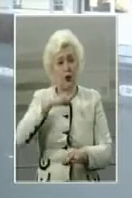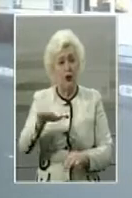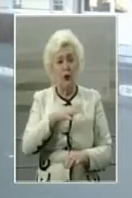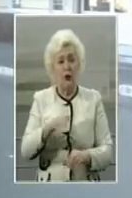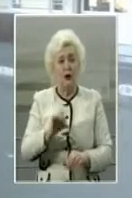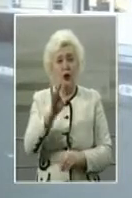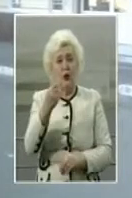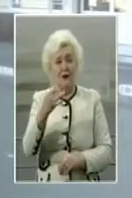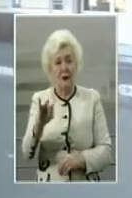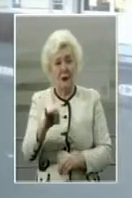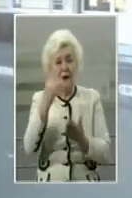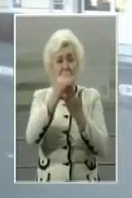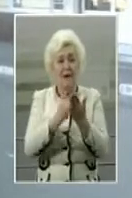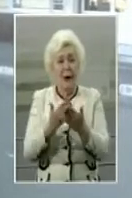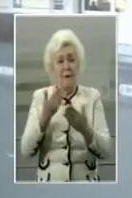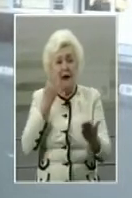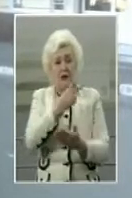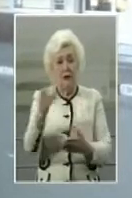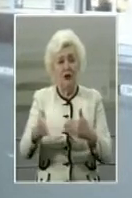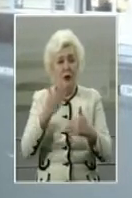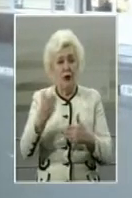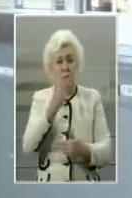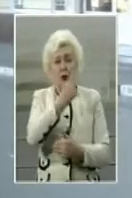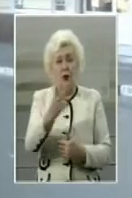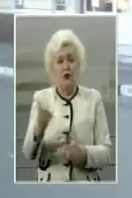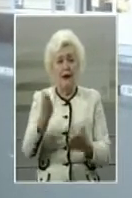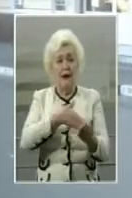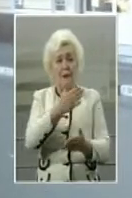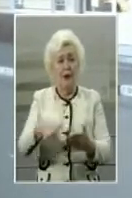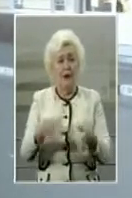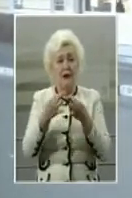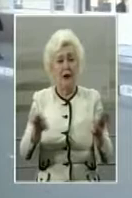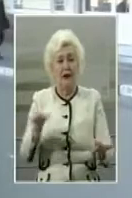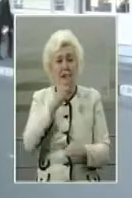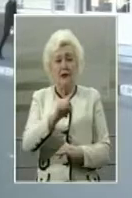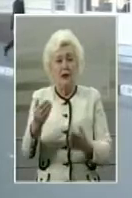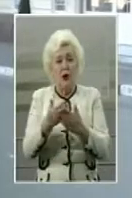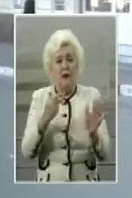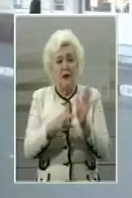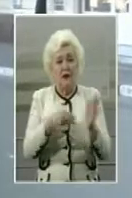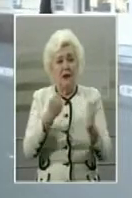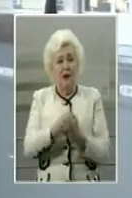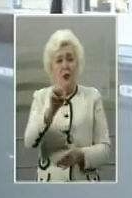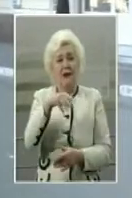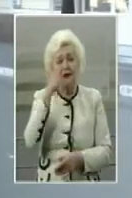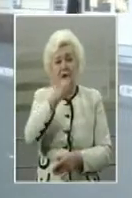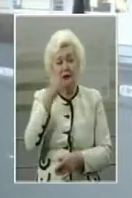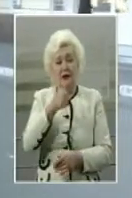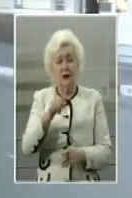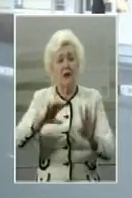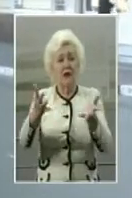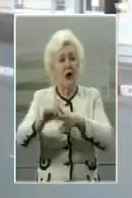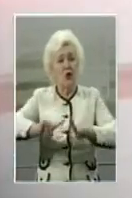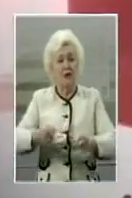«Розбій». Санкція статті передбачає покарання у вигляді позбавлення волі на строк від 8 до 15 років з